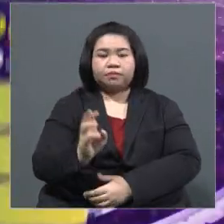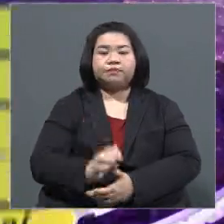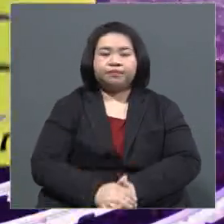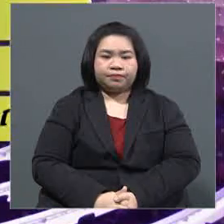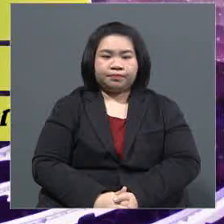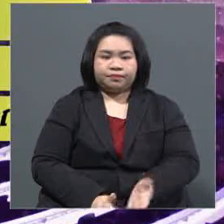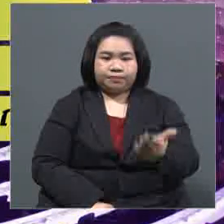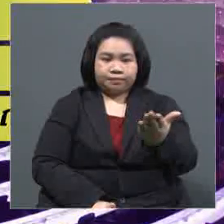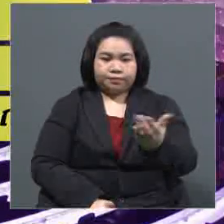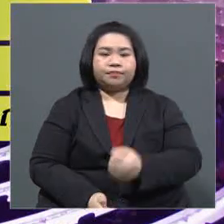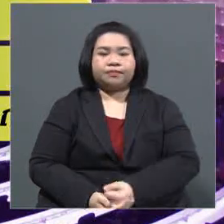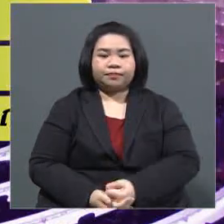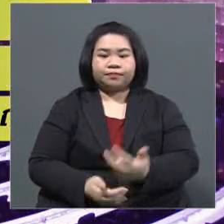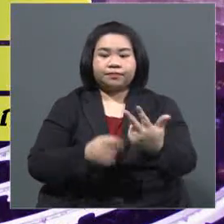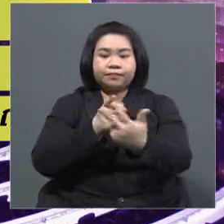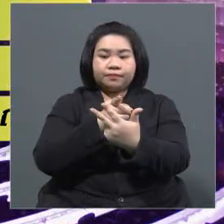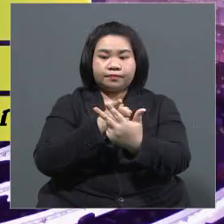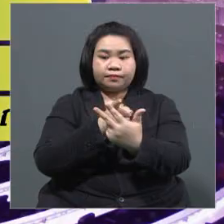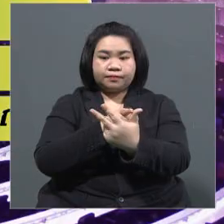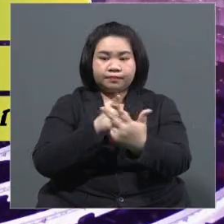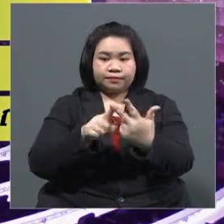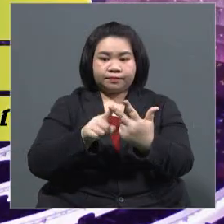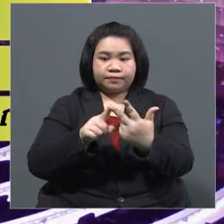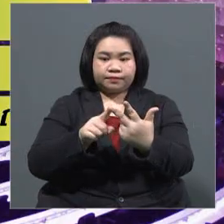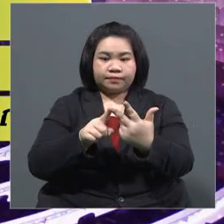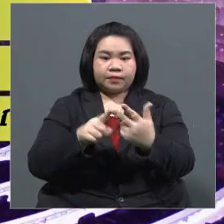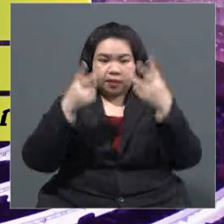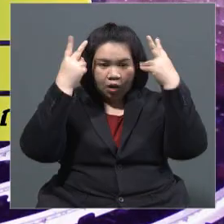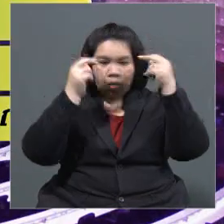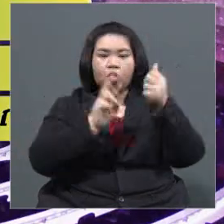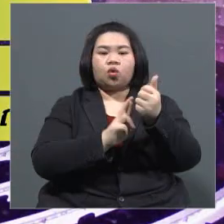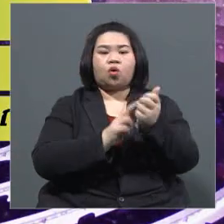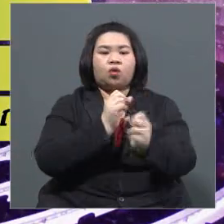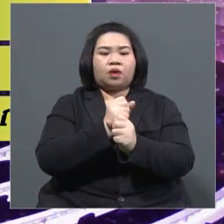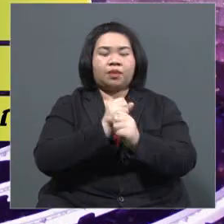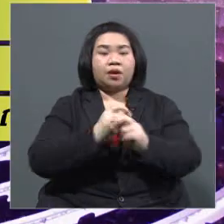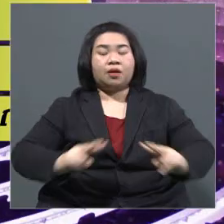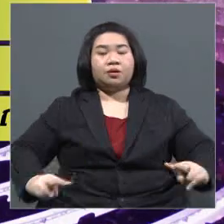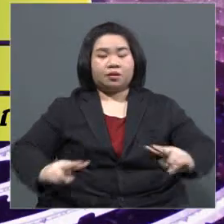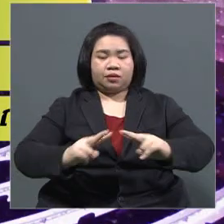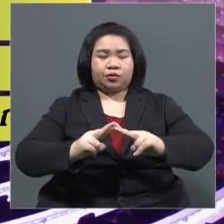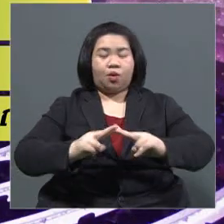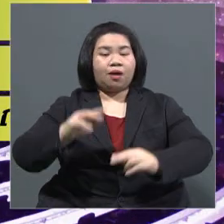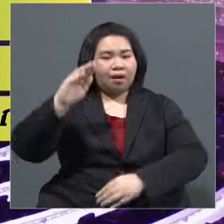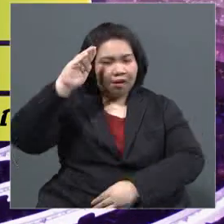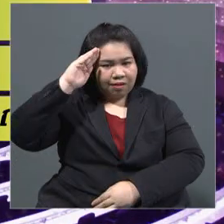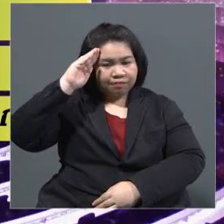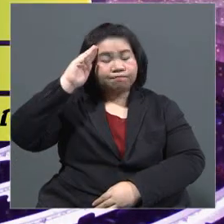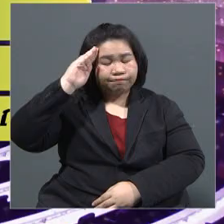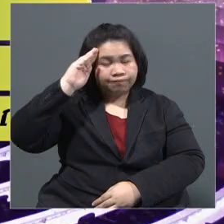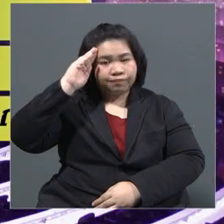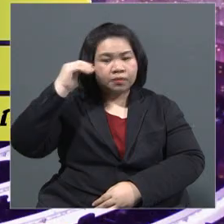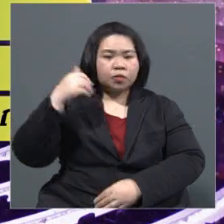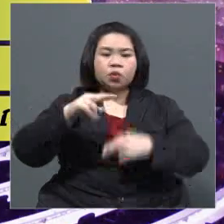โดยเริ่มที่นายภูมิธรรมเวชยชัยรองนายกรัฐมนตรีและรัฐมนตรีว่าการกระทรวงกลาโหมนั้นนะครับจะ